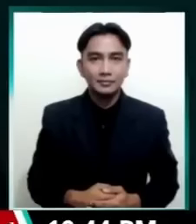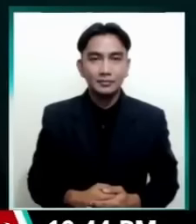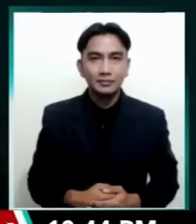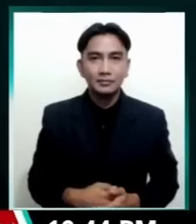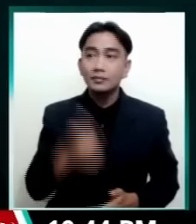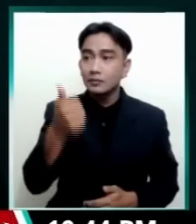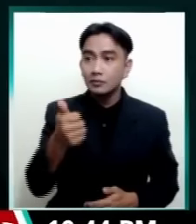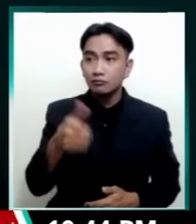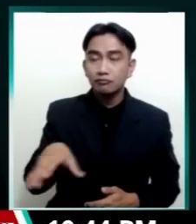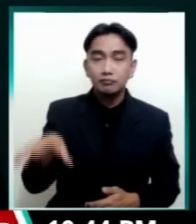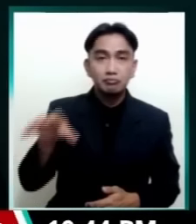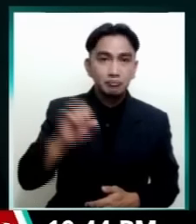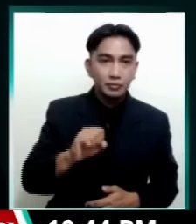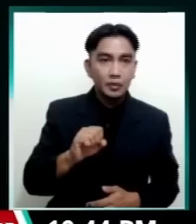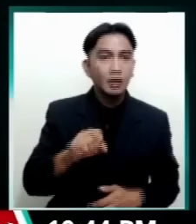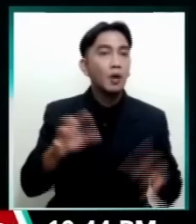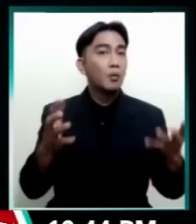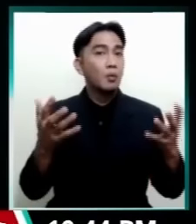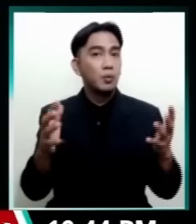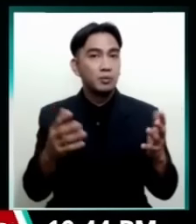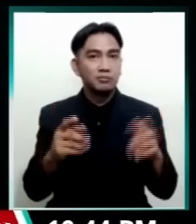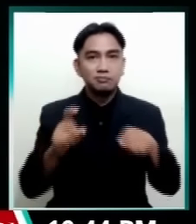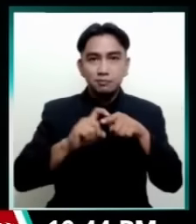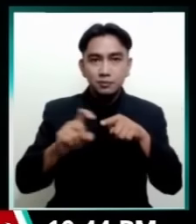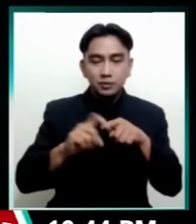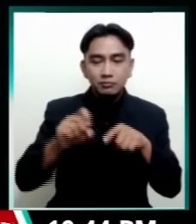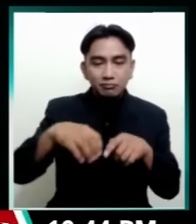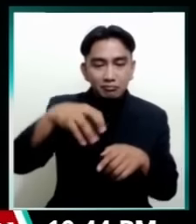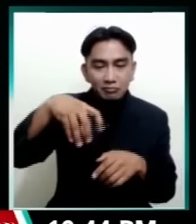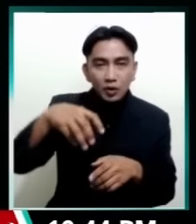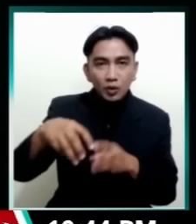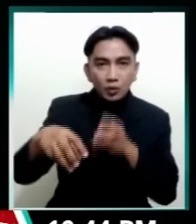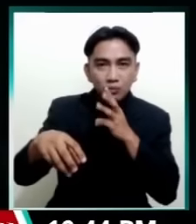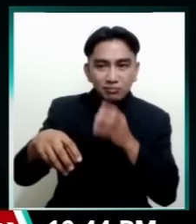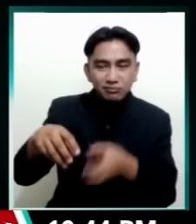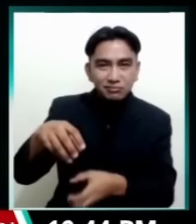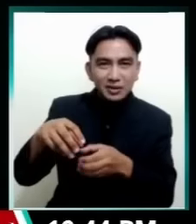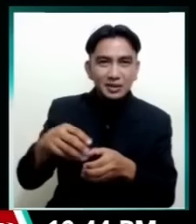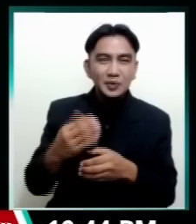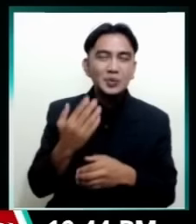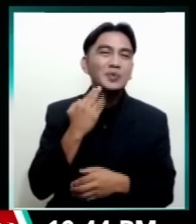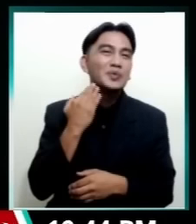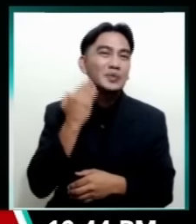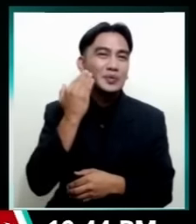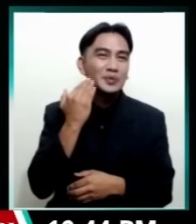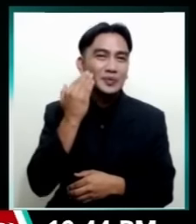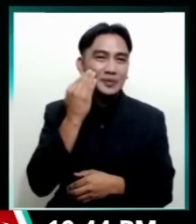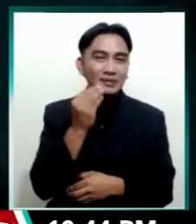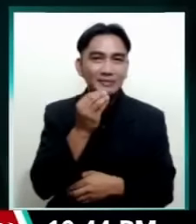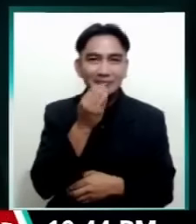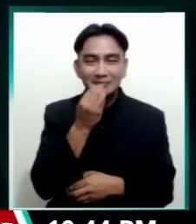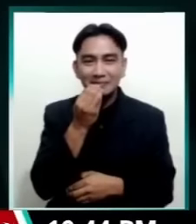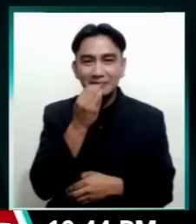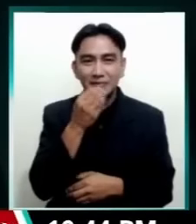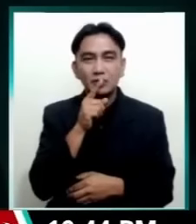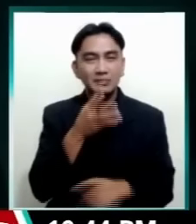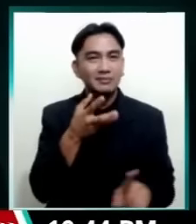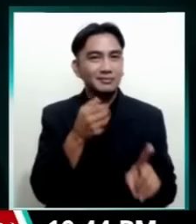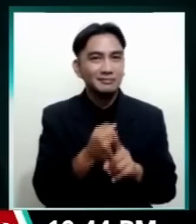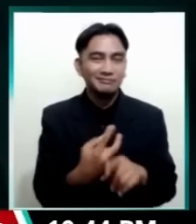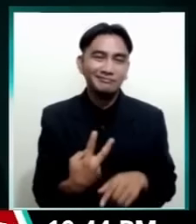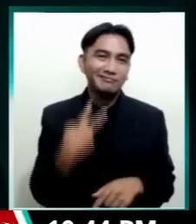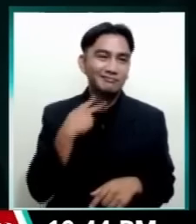walang kuryente. Kailangan mag-igib sa deep well at kapos sa pagkain. Kabilang yan sa araw-araw na kalbaryo ng ilang Pinoy na di pa nakakalabas sa